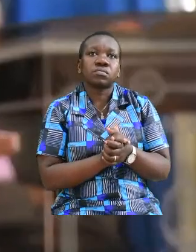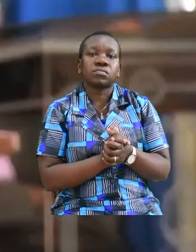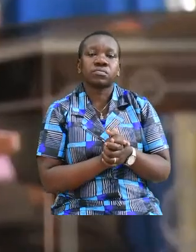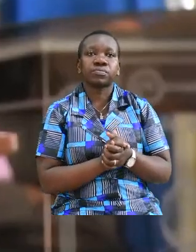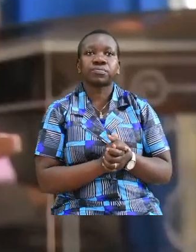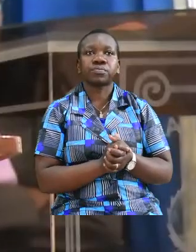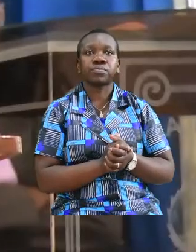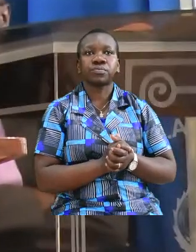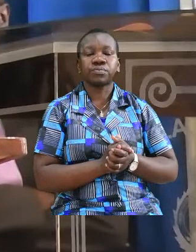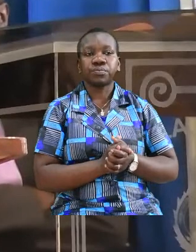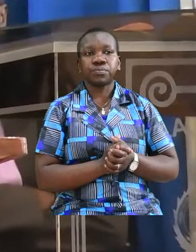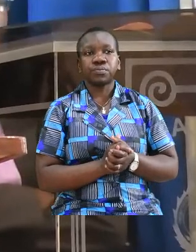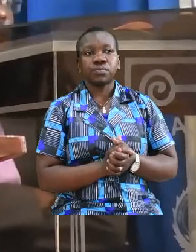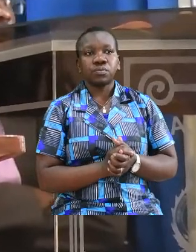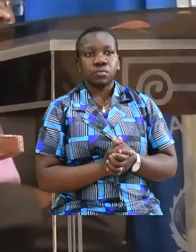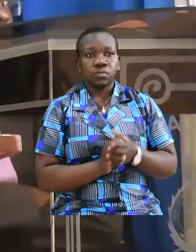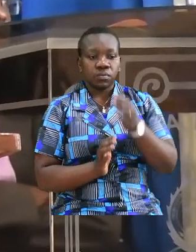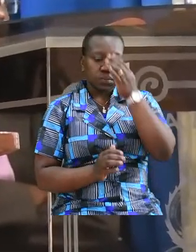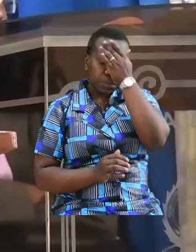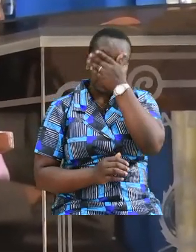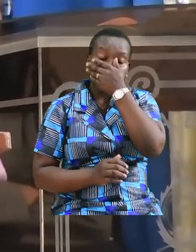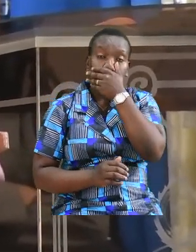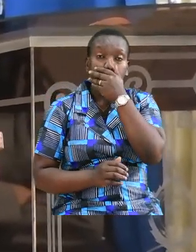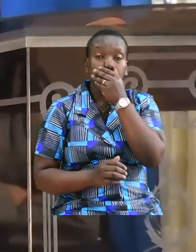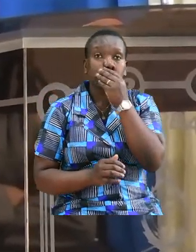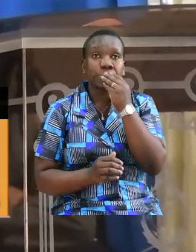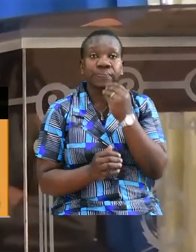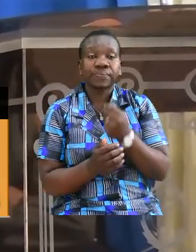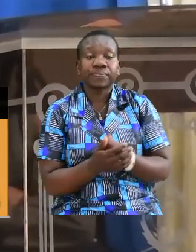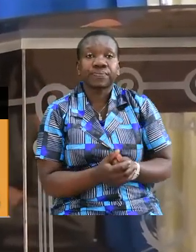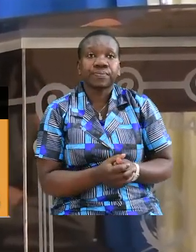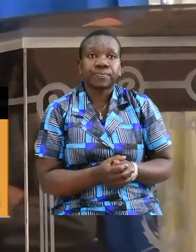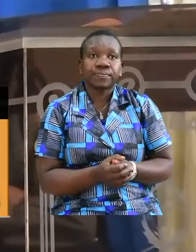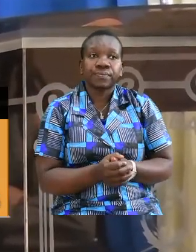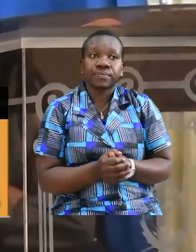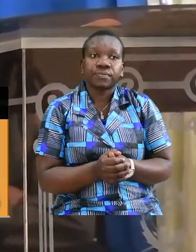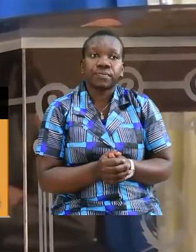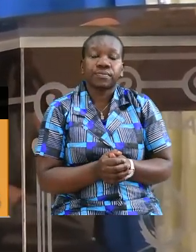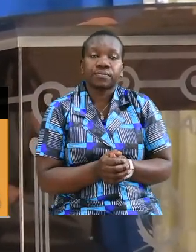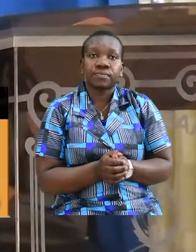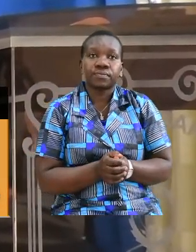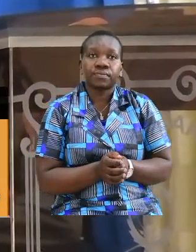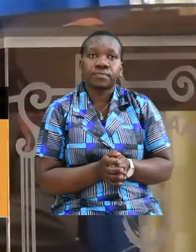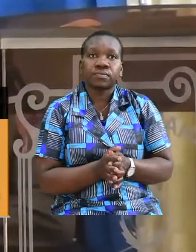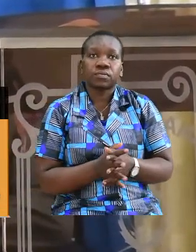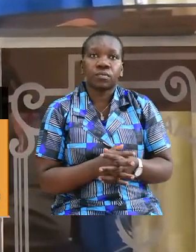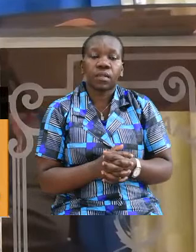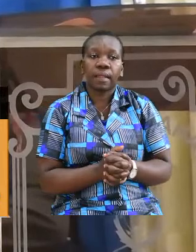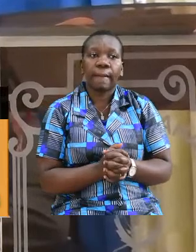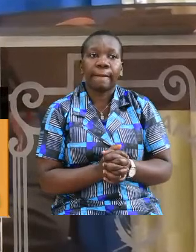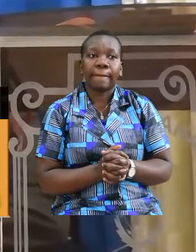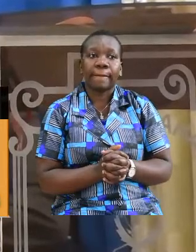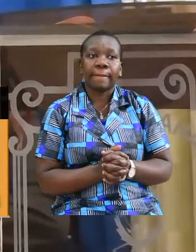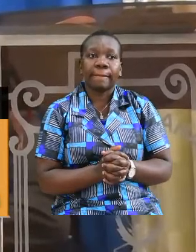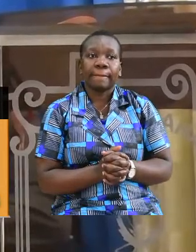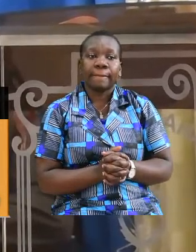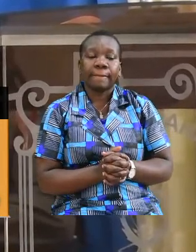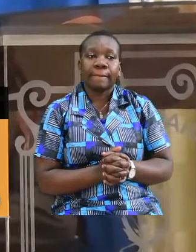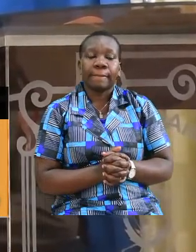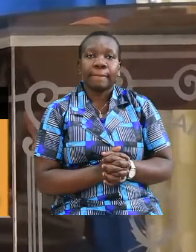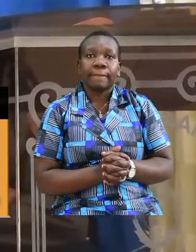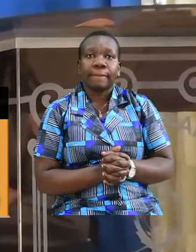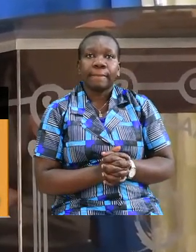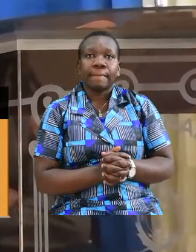1 kamili. Na wenye wamekuwa wakihudhuria tumeuona mkono wa Bwana. Na siku hizi